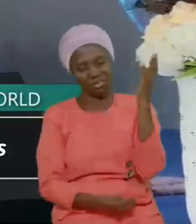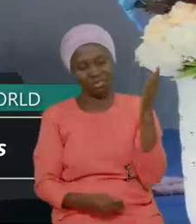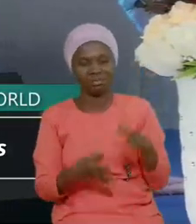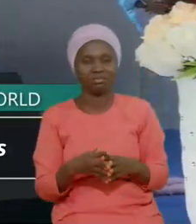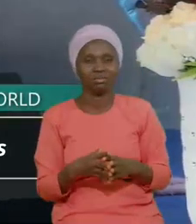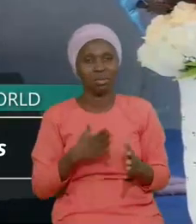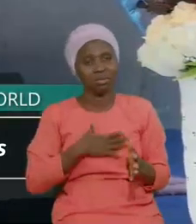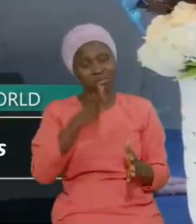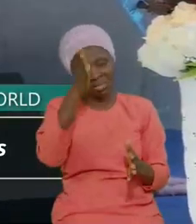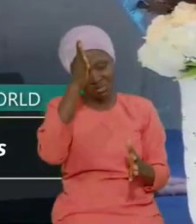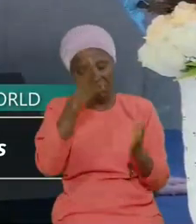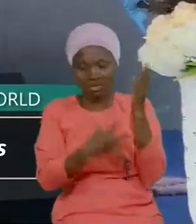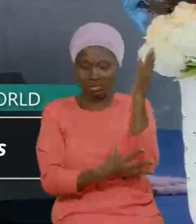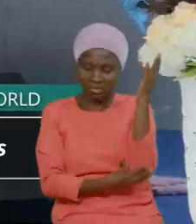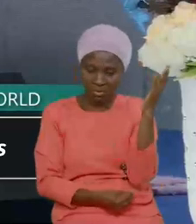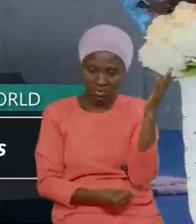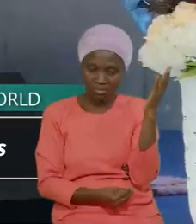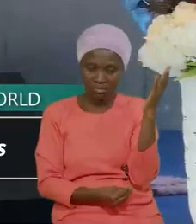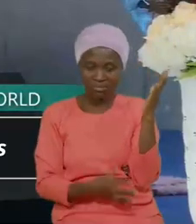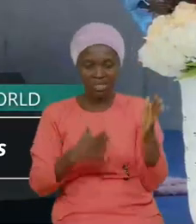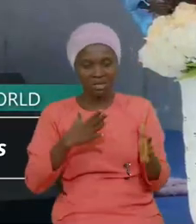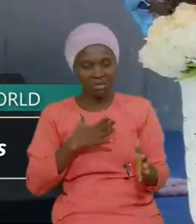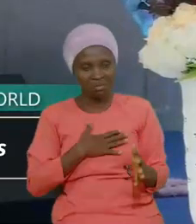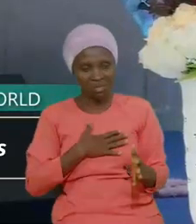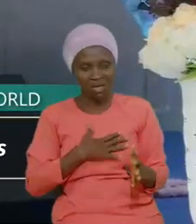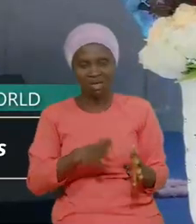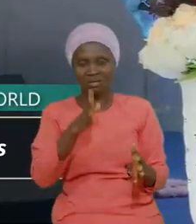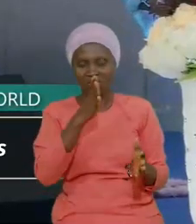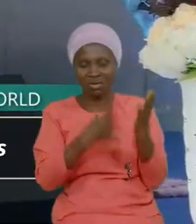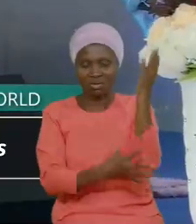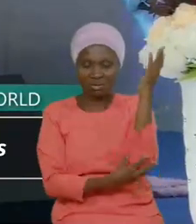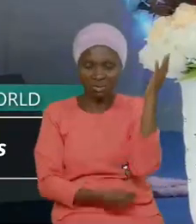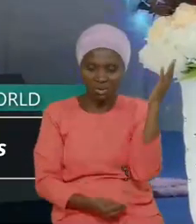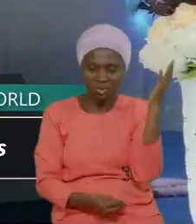Je suis pauvre. Mon père est pauvre.